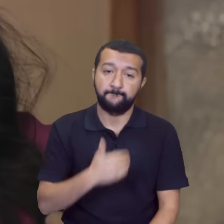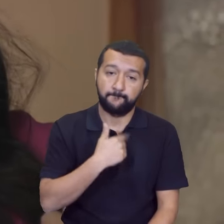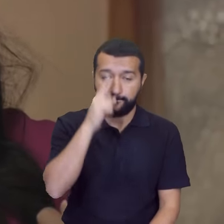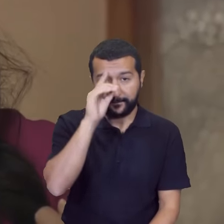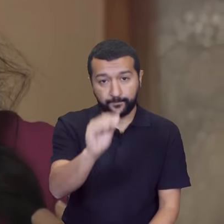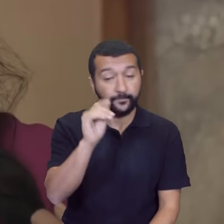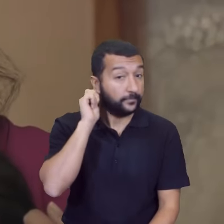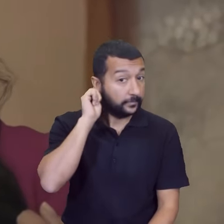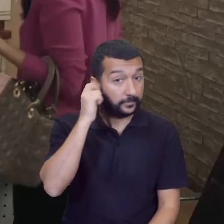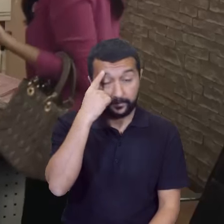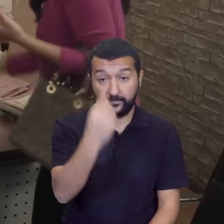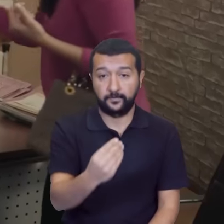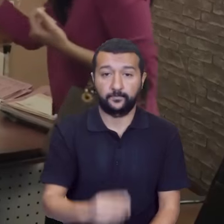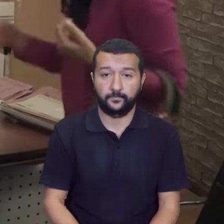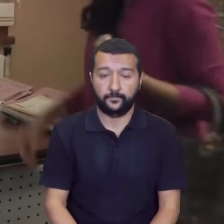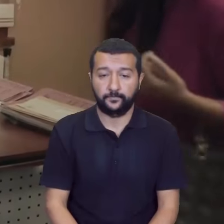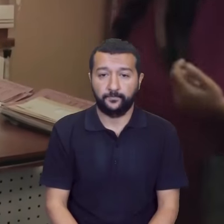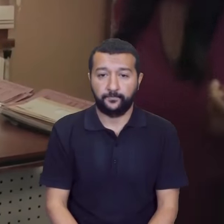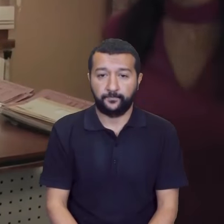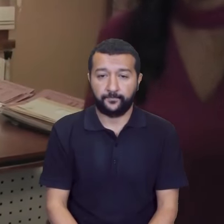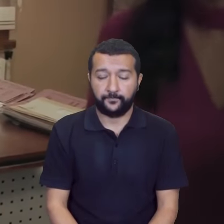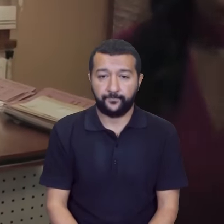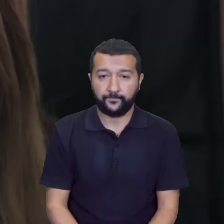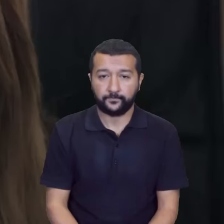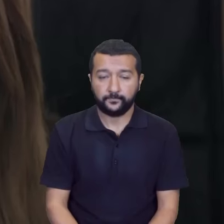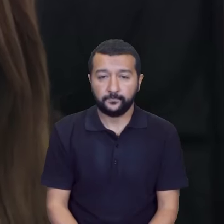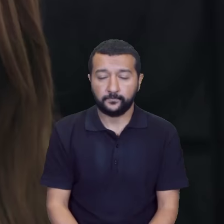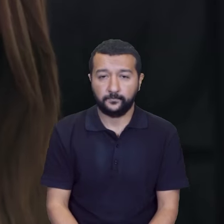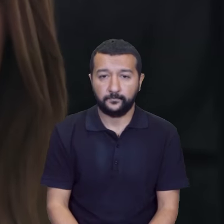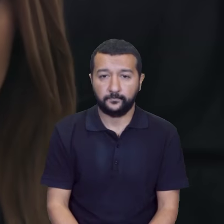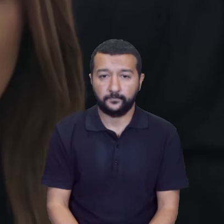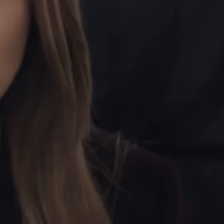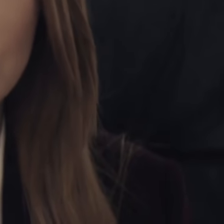Ben sana uyarımı yaptım. Bir göz kırpıp masayı dağıtarak çıktı.